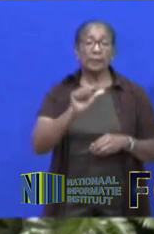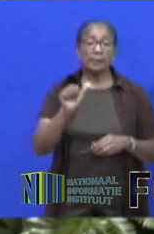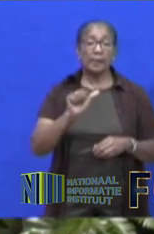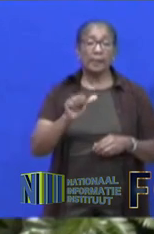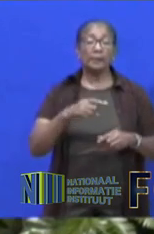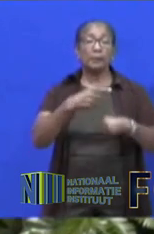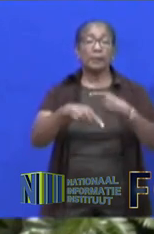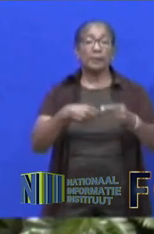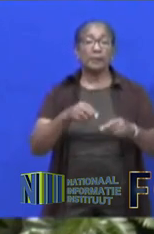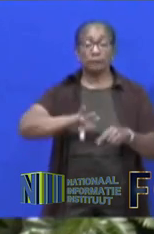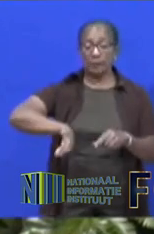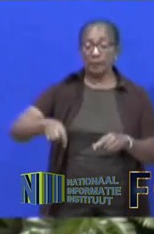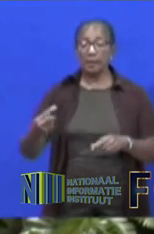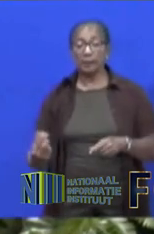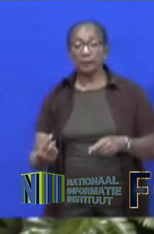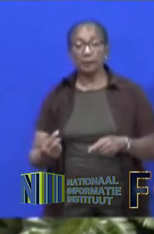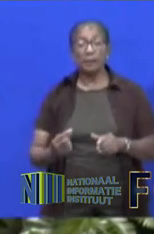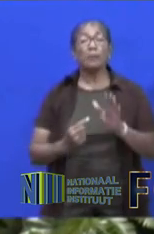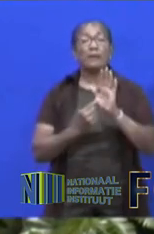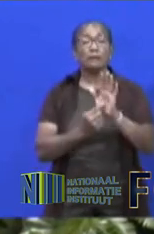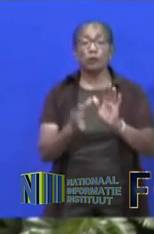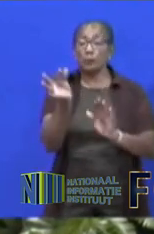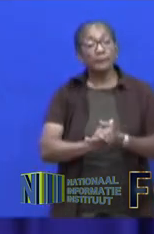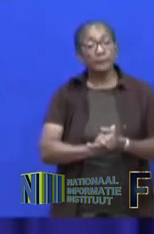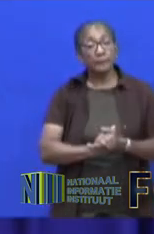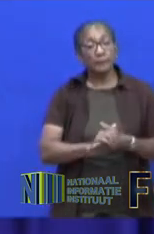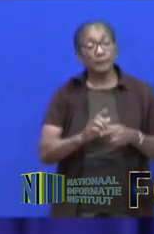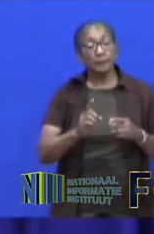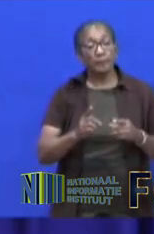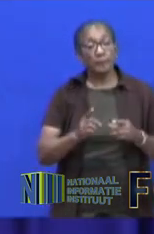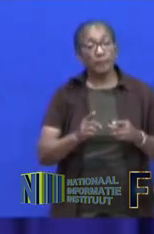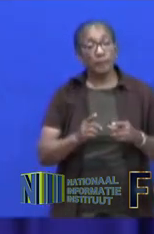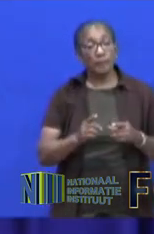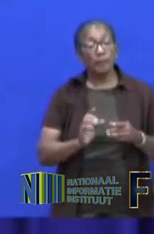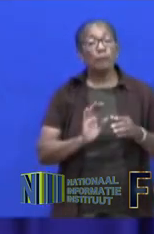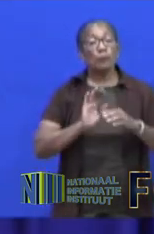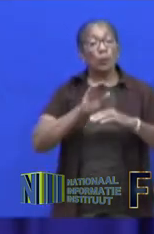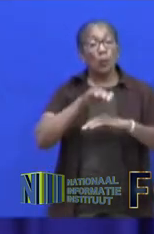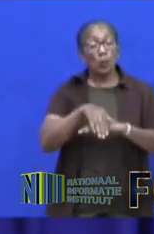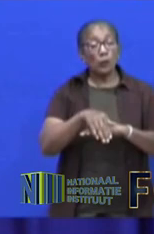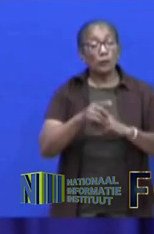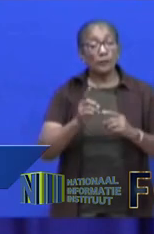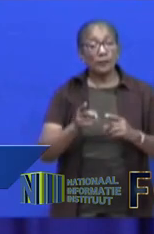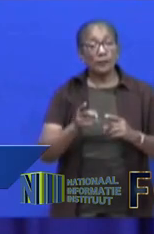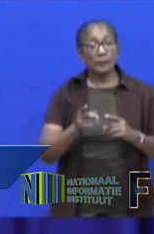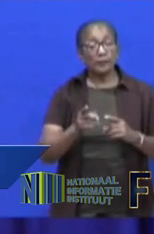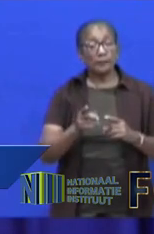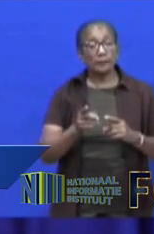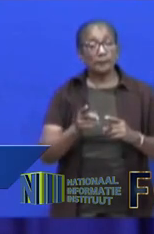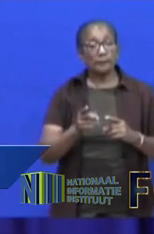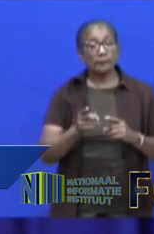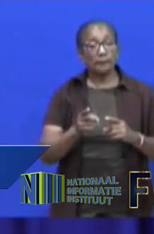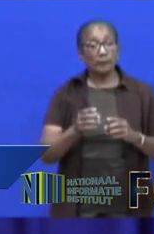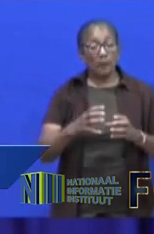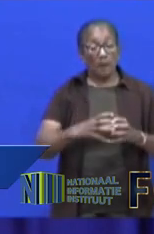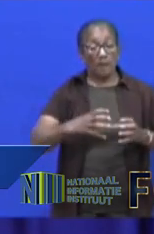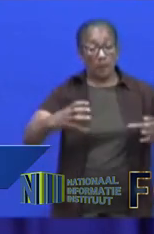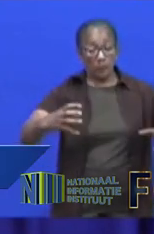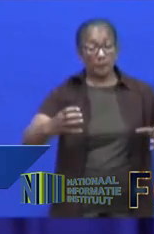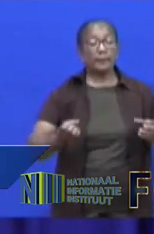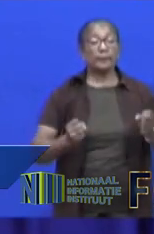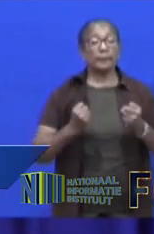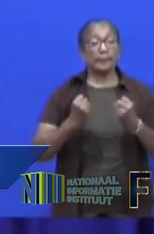van quarantaine, in dit geval thuisquarantaine. Met betrekking dus tot dat van bussen die